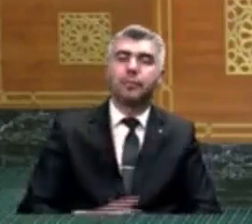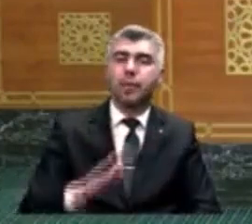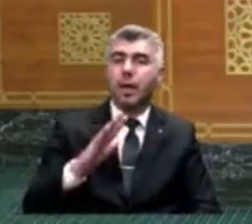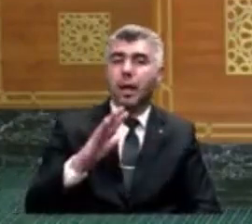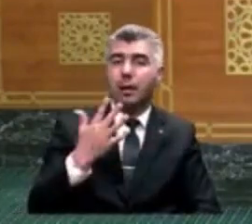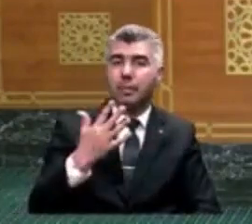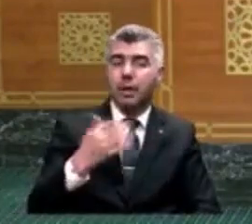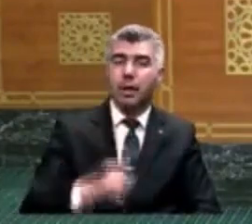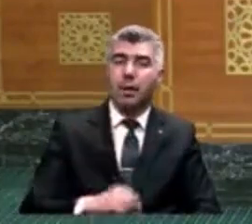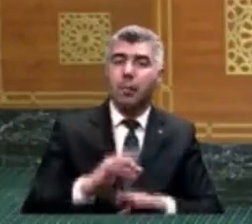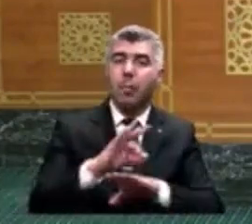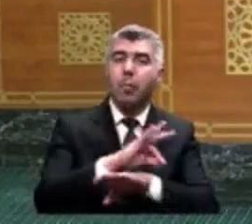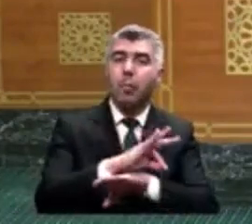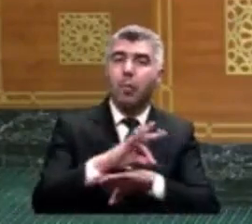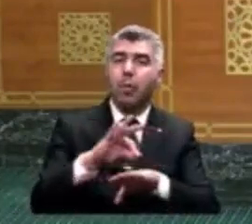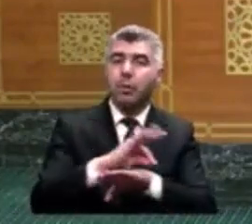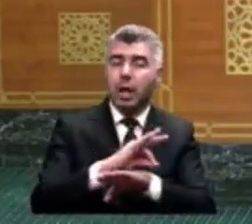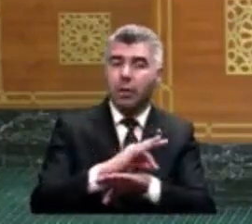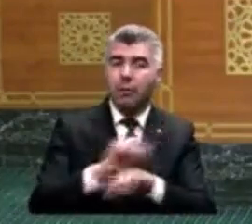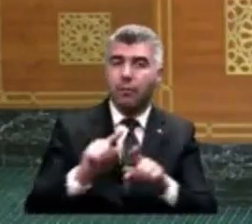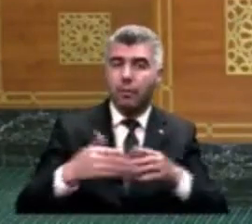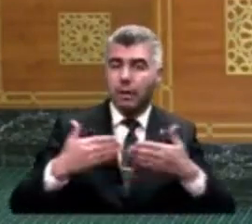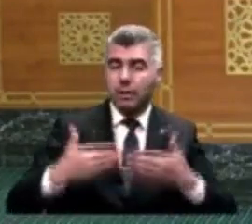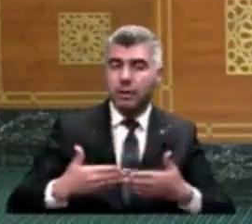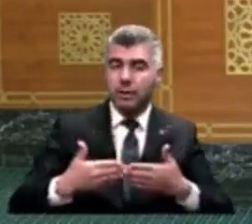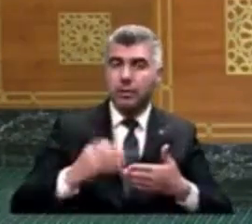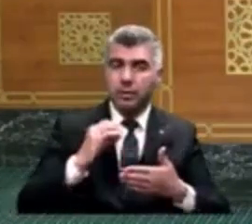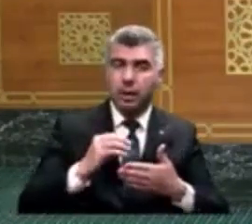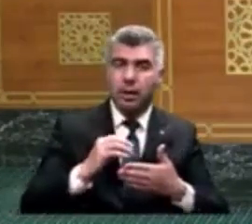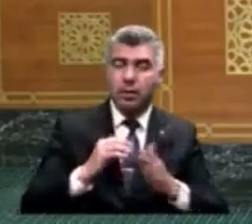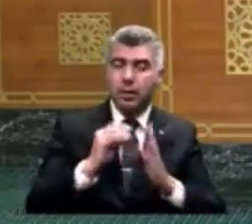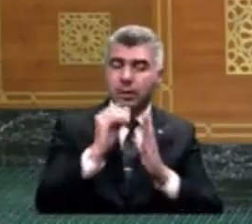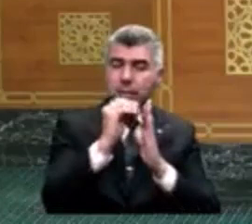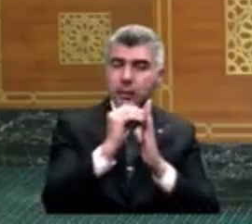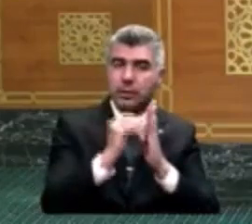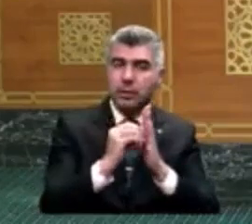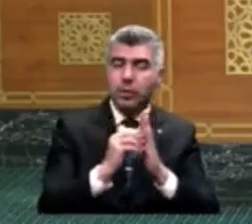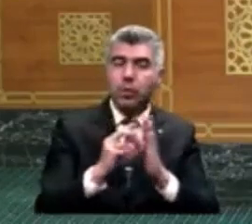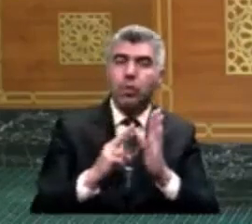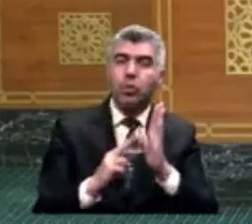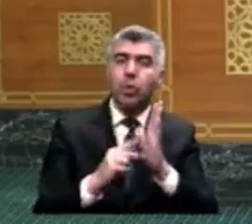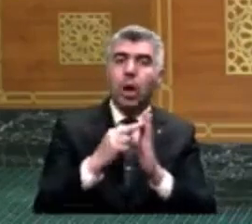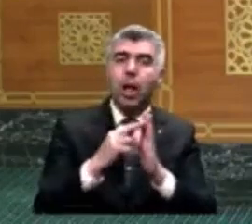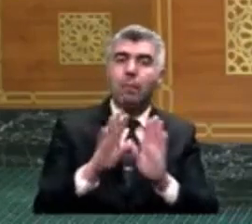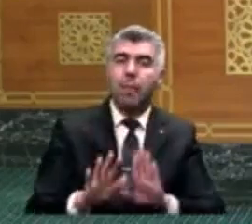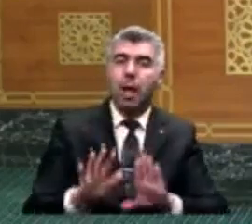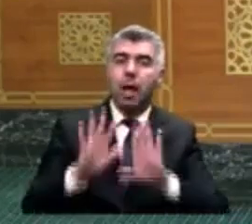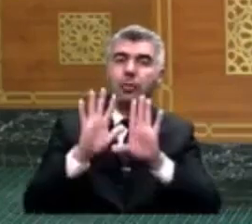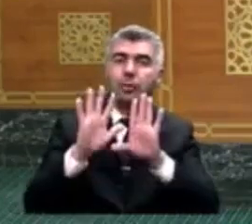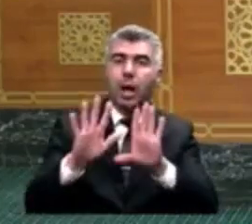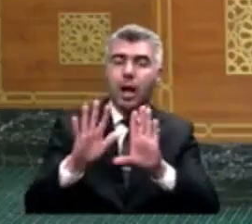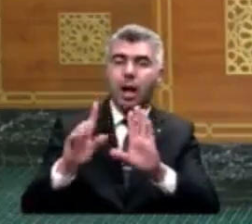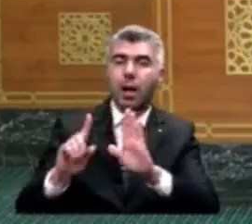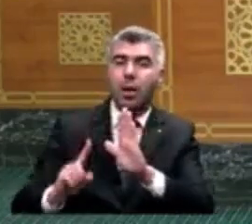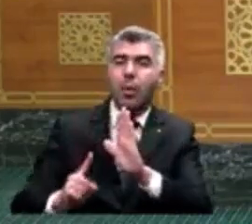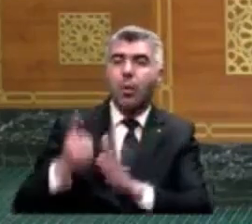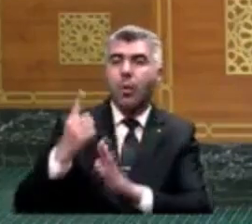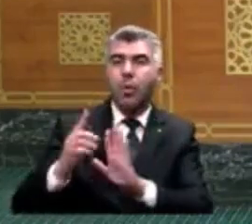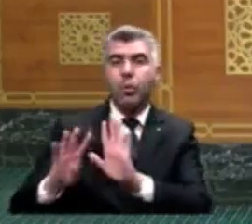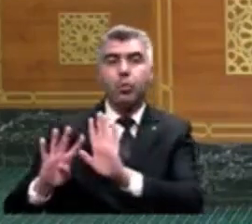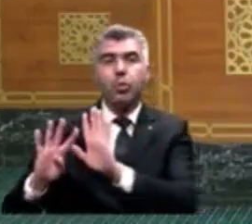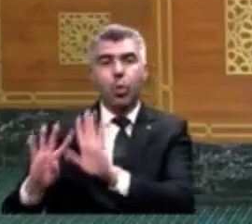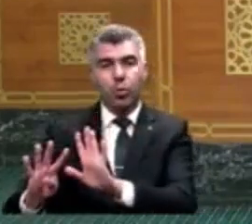خامساً منح الموظفين المرتبين حالياً في الدرجة الثانية أي سلم العشرة الذين تم توظيفهم الأول في سلم